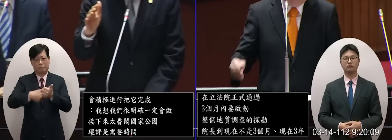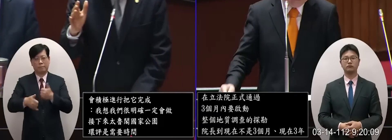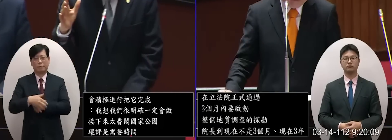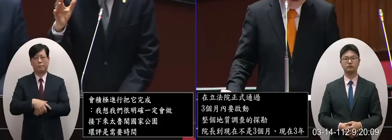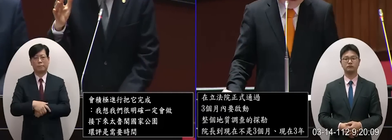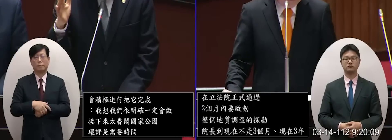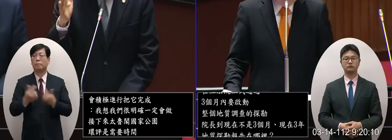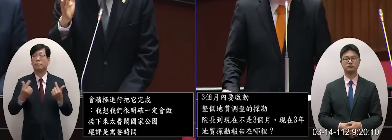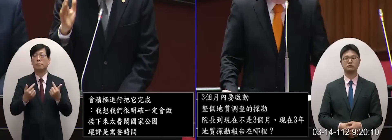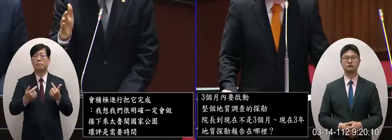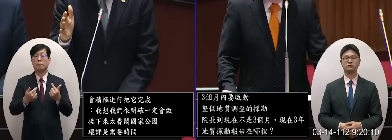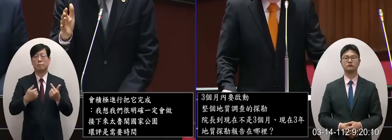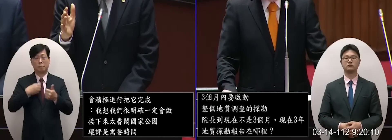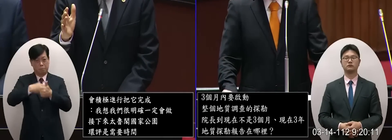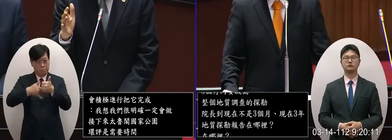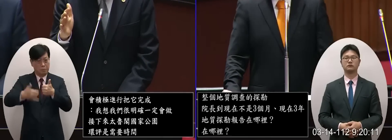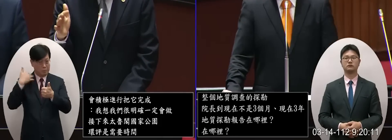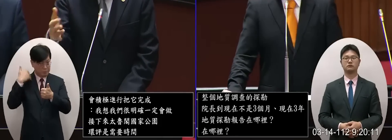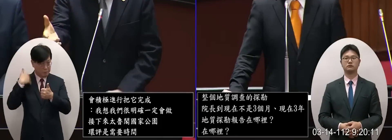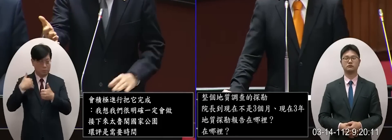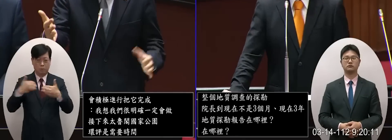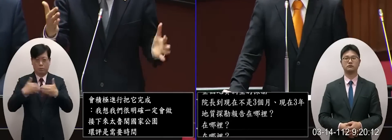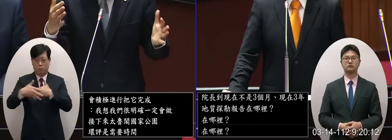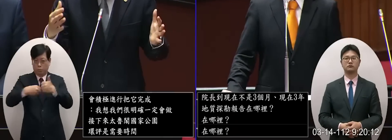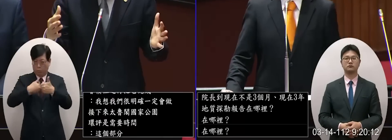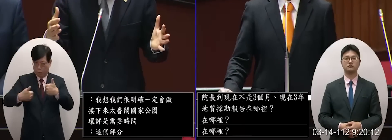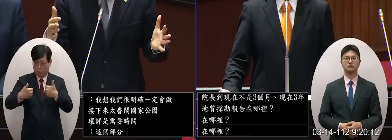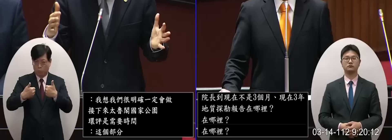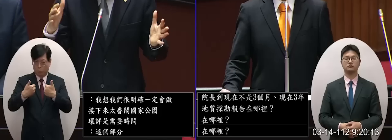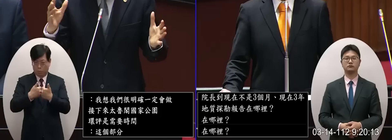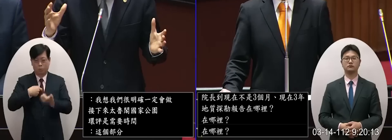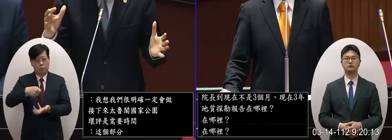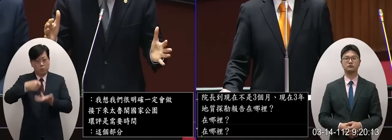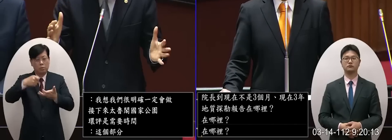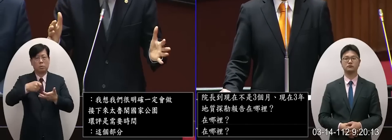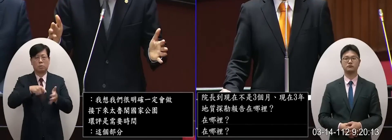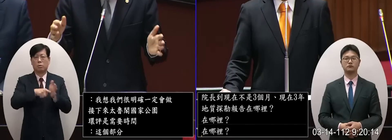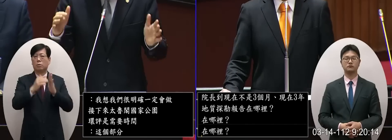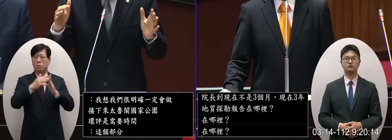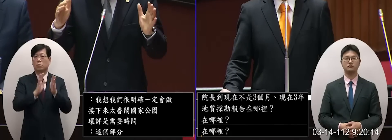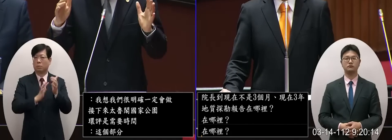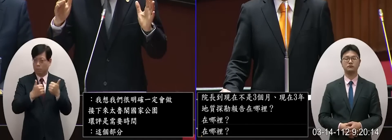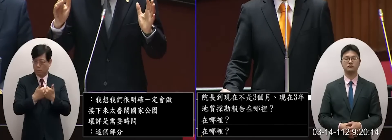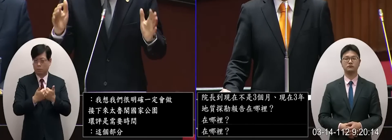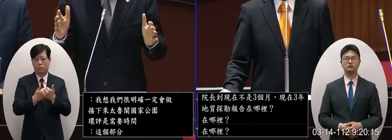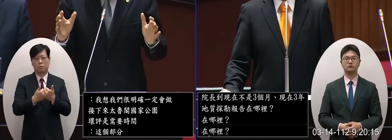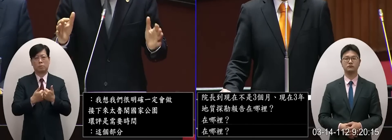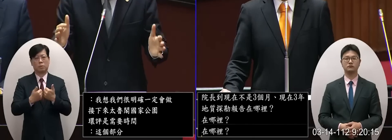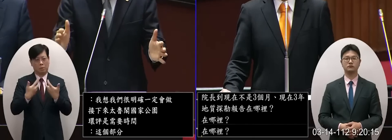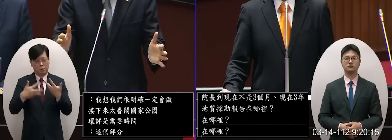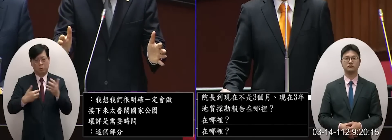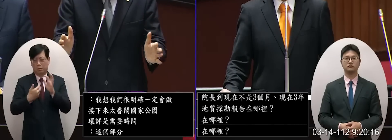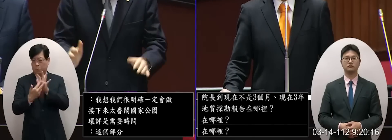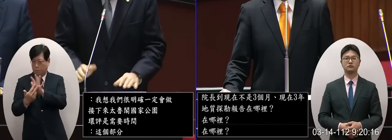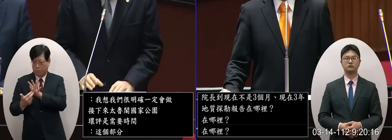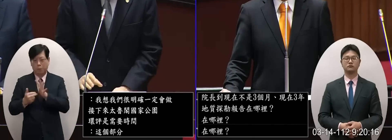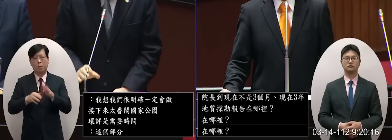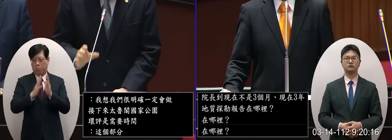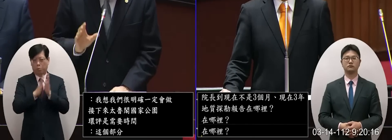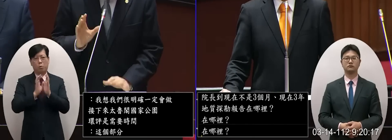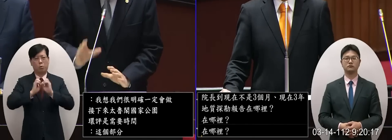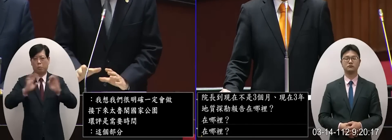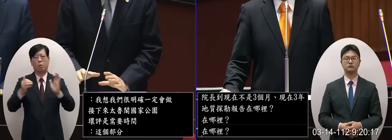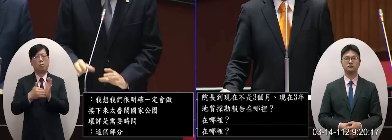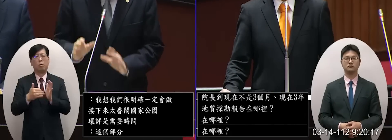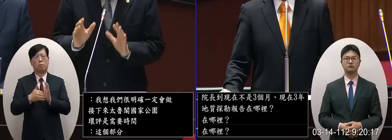哈，这个包括我们的委员在教委所提的专家这个委员会哈，包括一些分析，我们也都开了会。